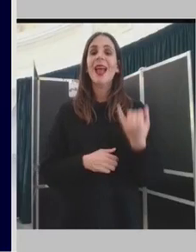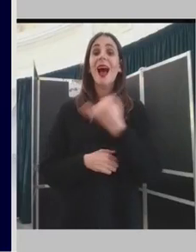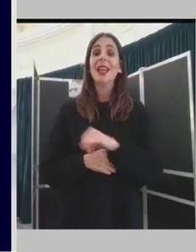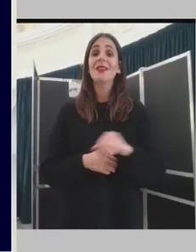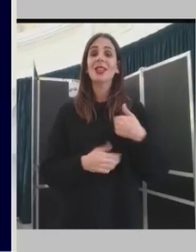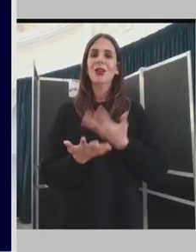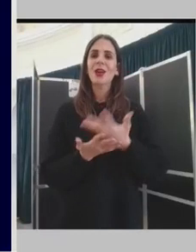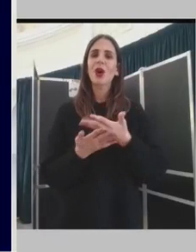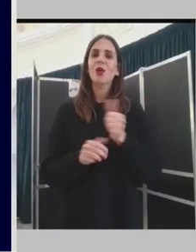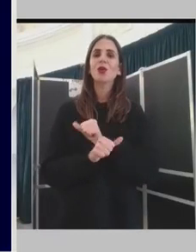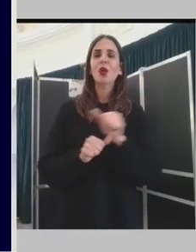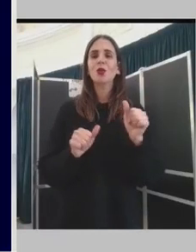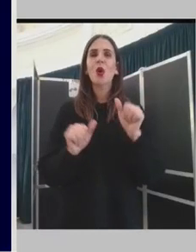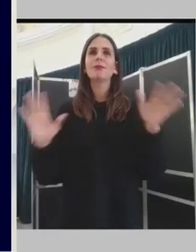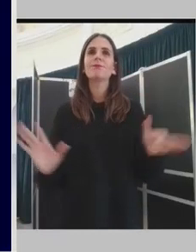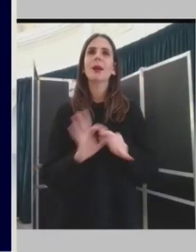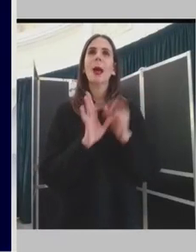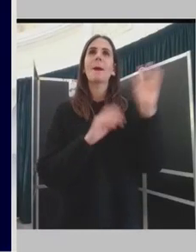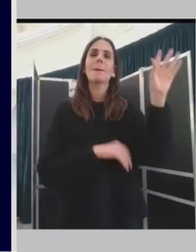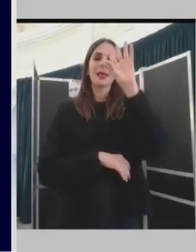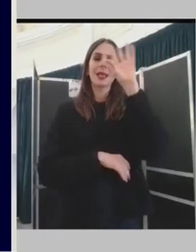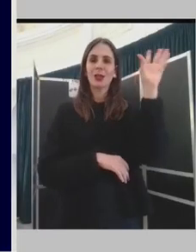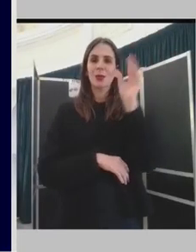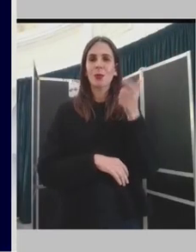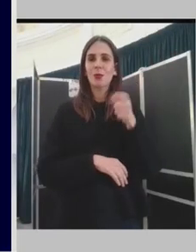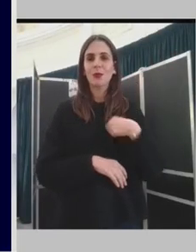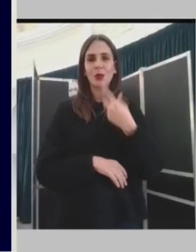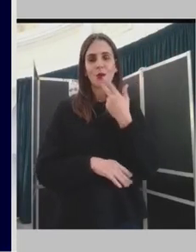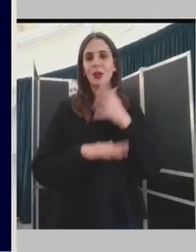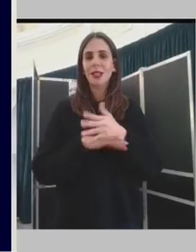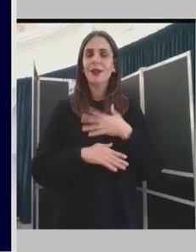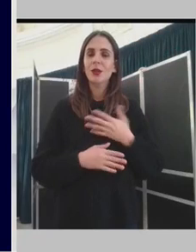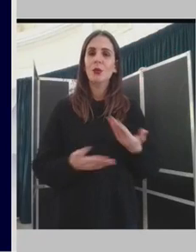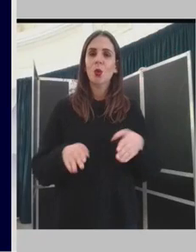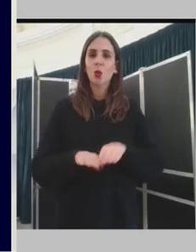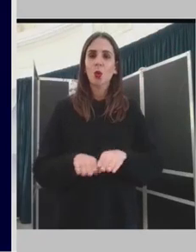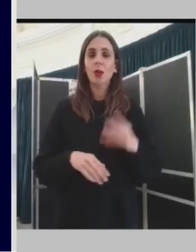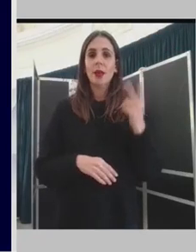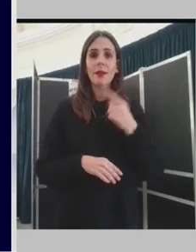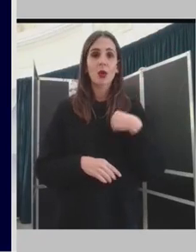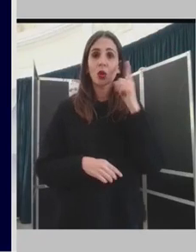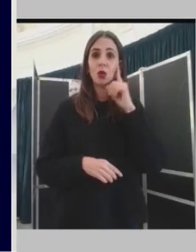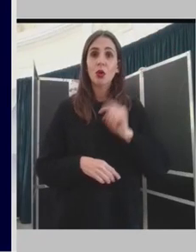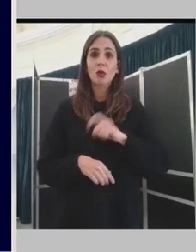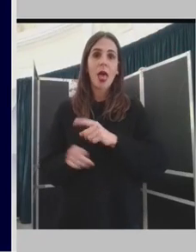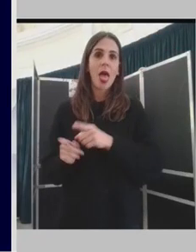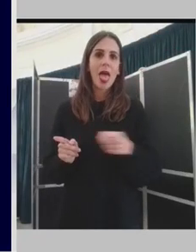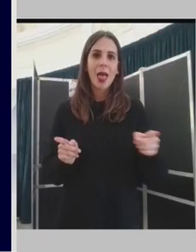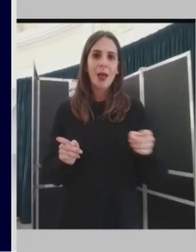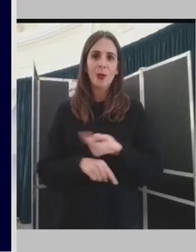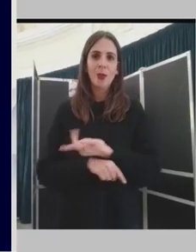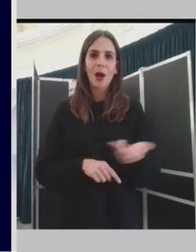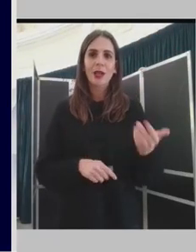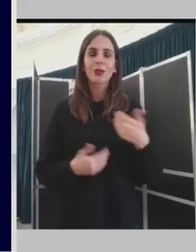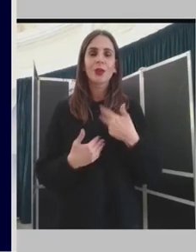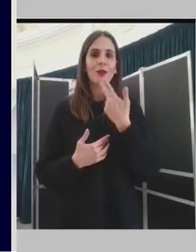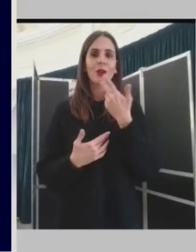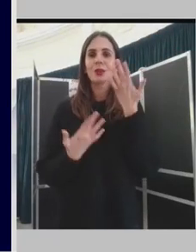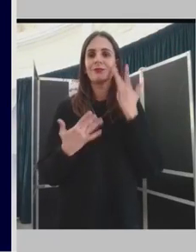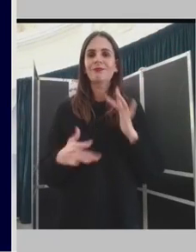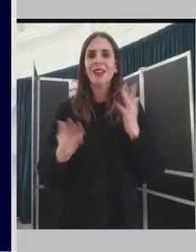fatto mitologico, giusto per chiudere il mio intervento, che non so quanto tempo sia durato, e vi volevo